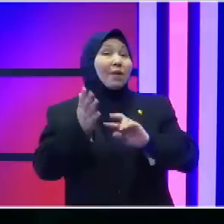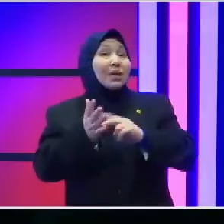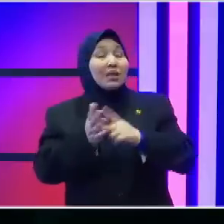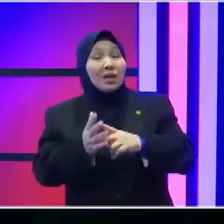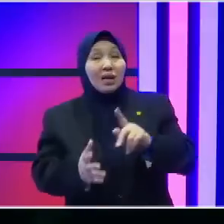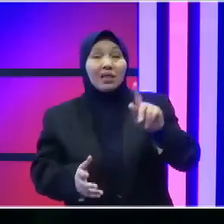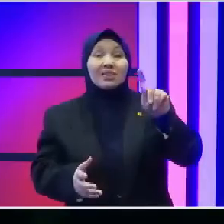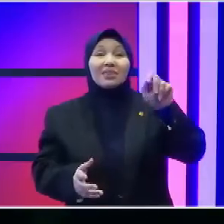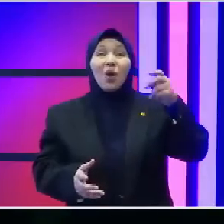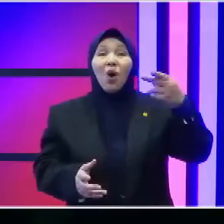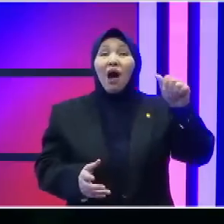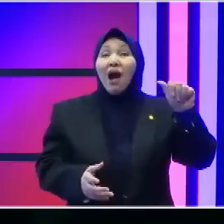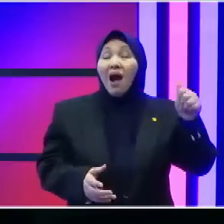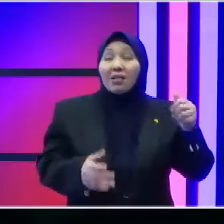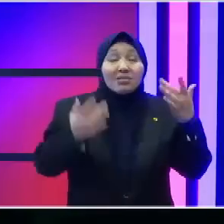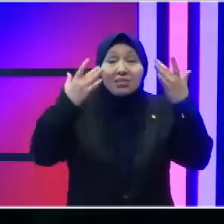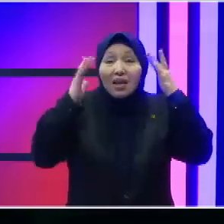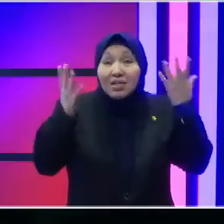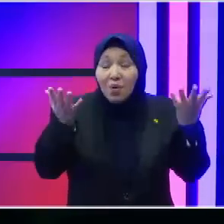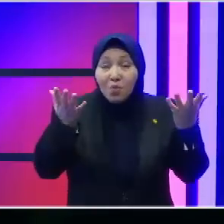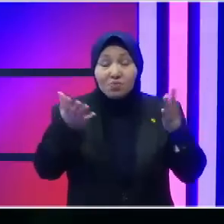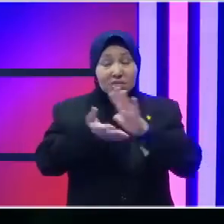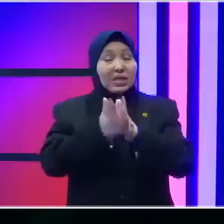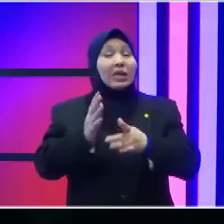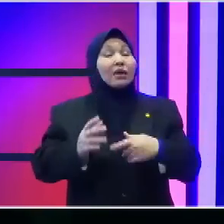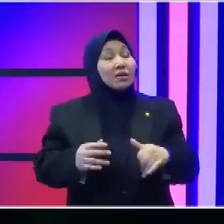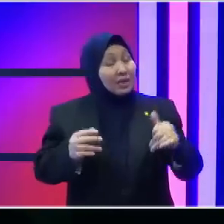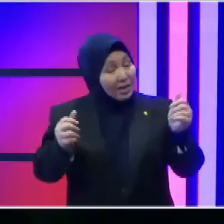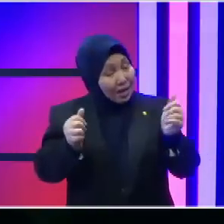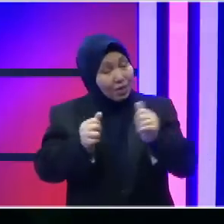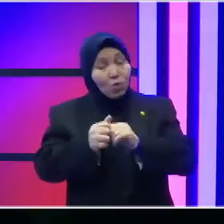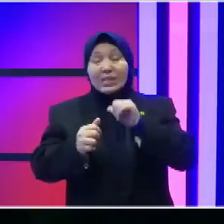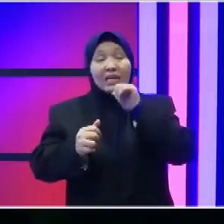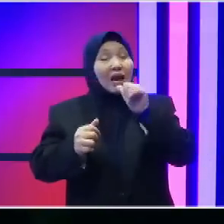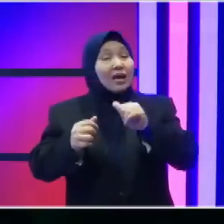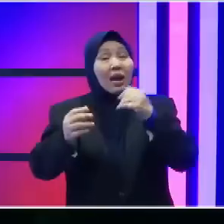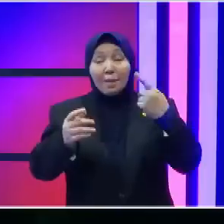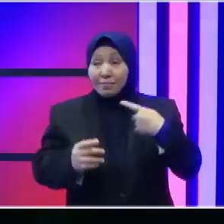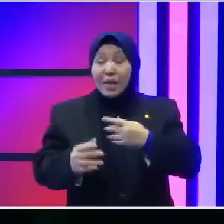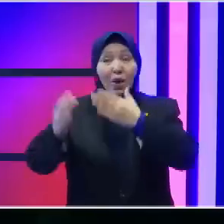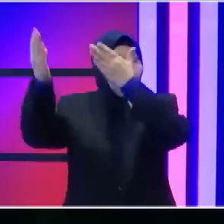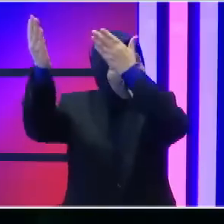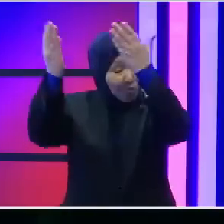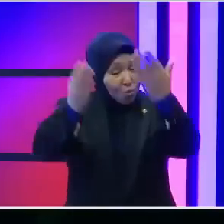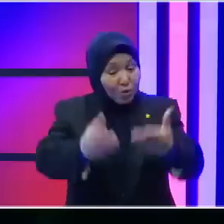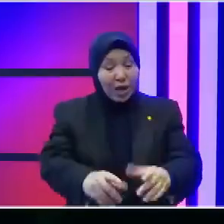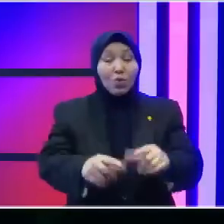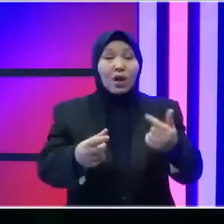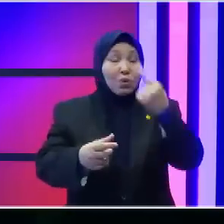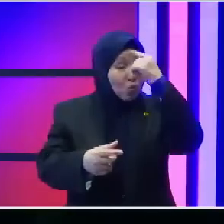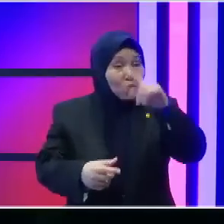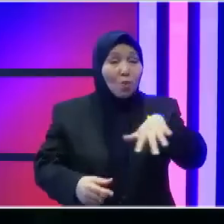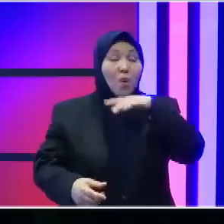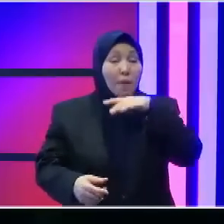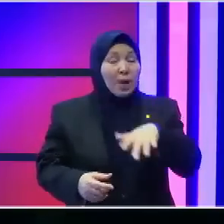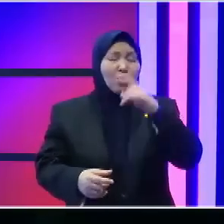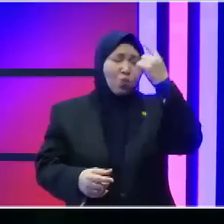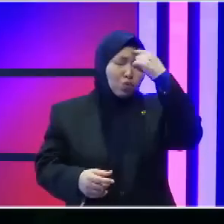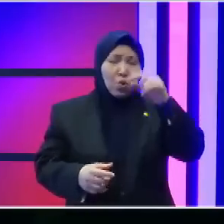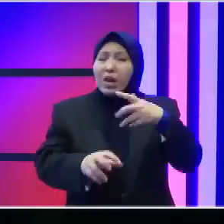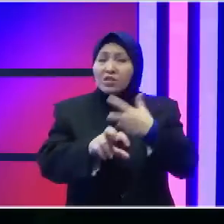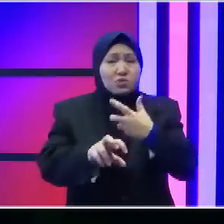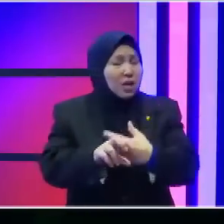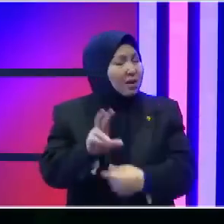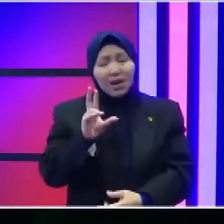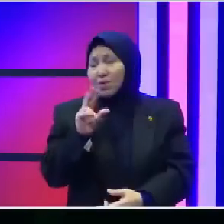sikap inilah maka tidaklah kami turunkan Al-Quran ini kepadamu wahai Muhammad untuk menyusahkan.